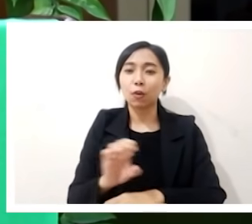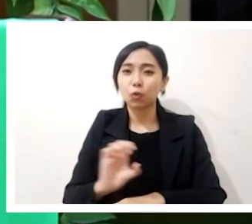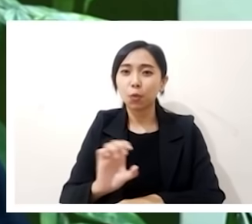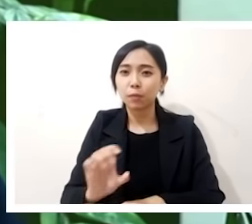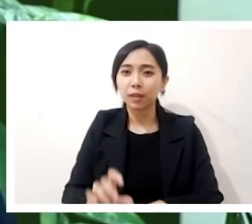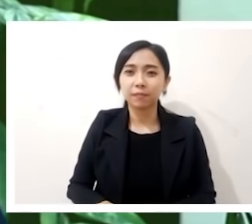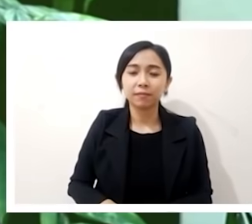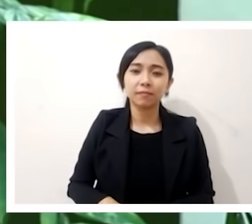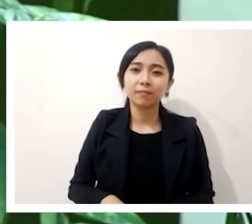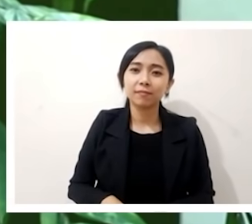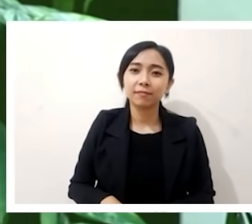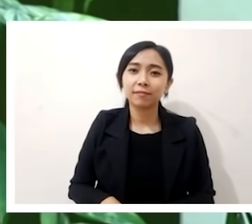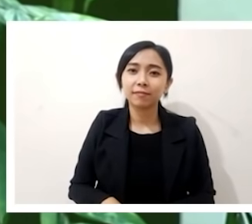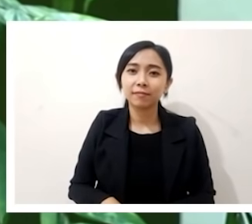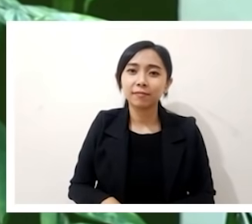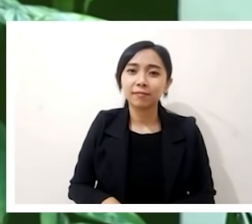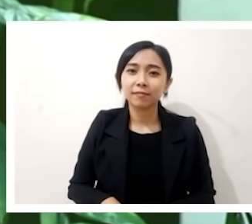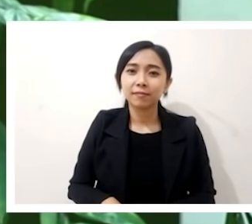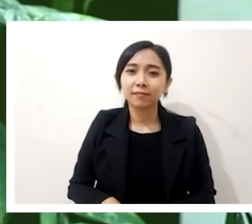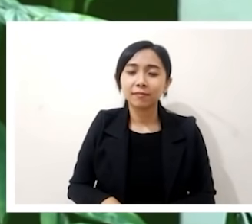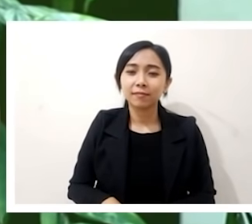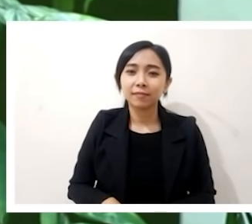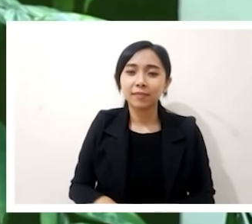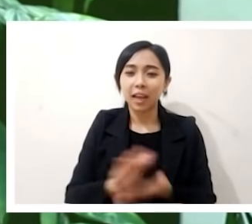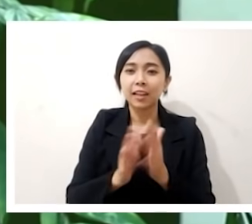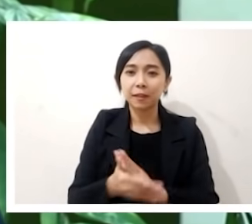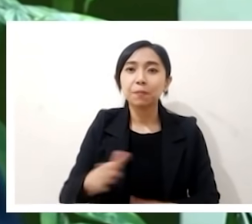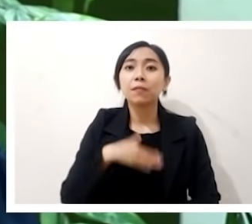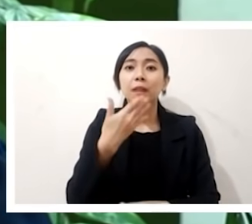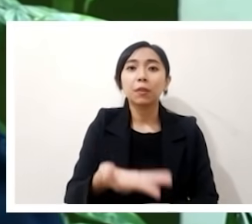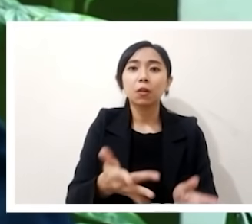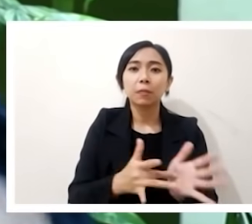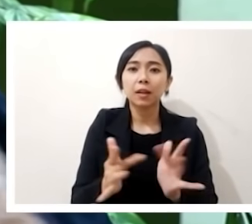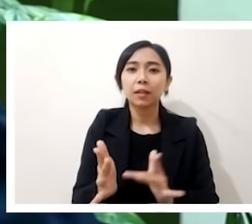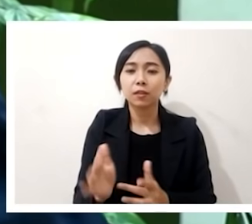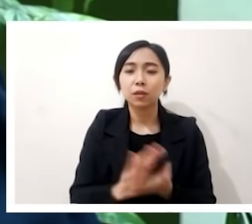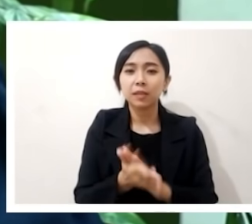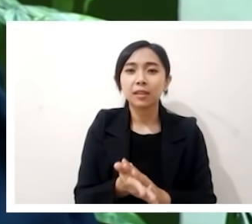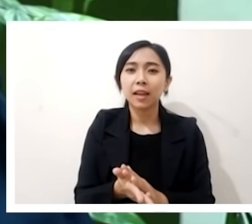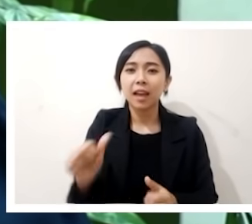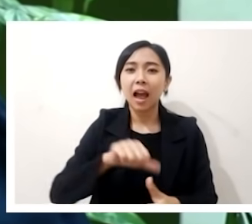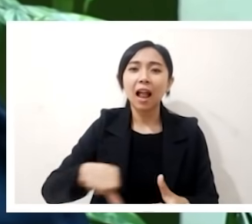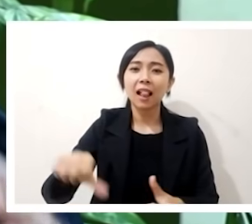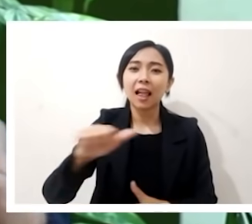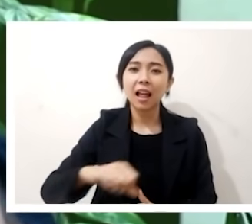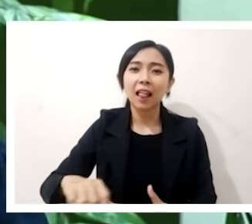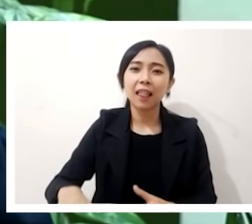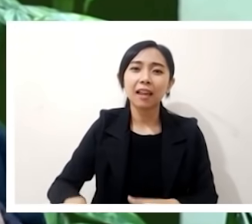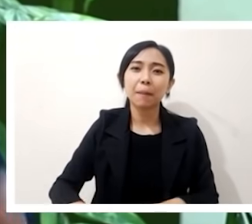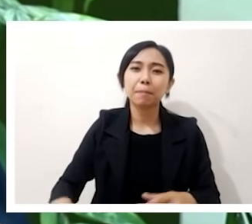apapun. Dan karena itu, pengorbanan Kristus menjadi nilai dasar